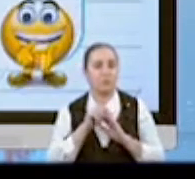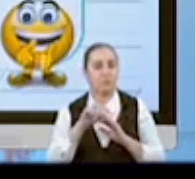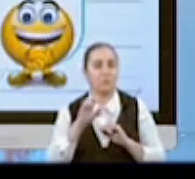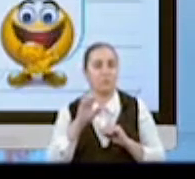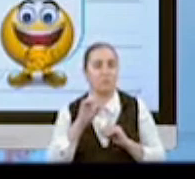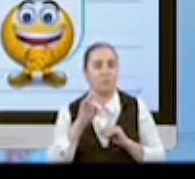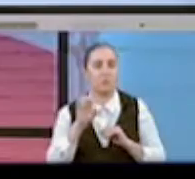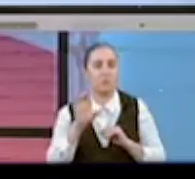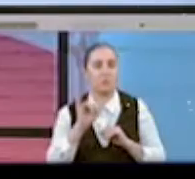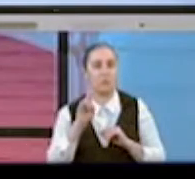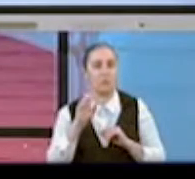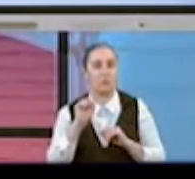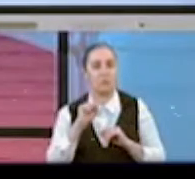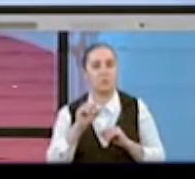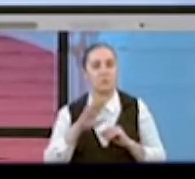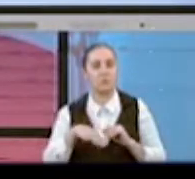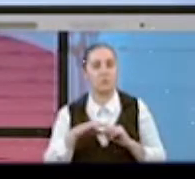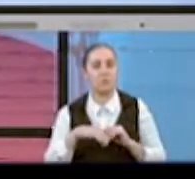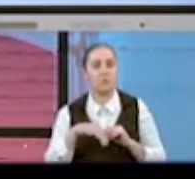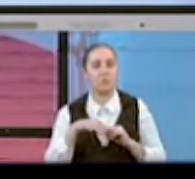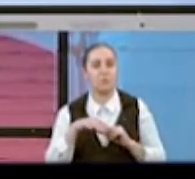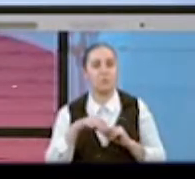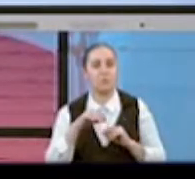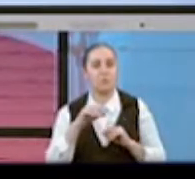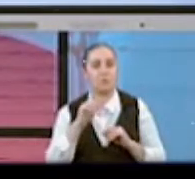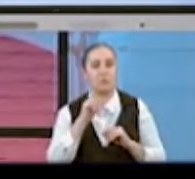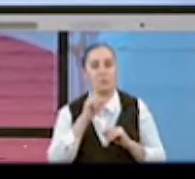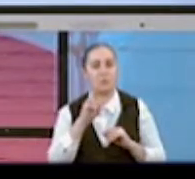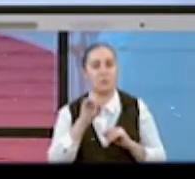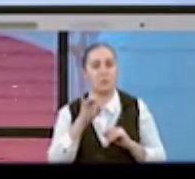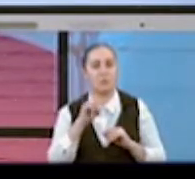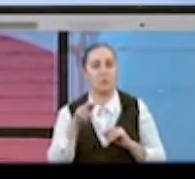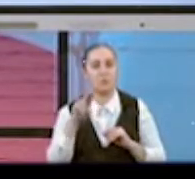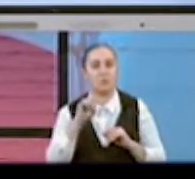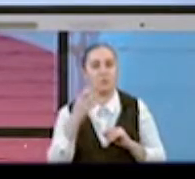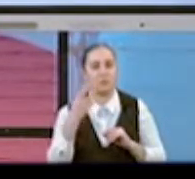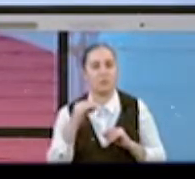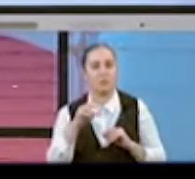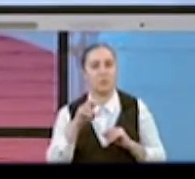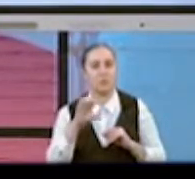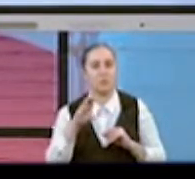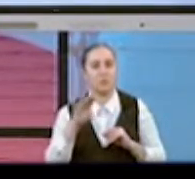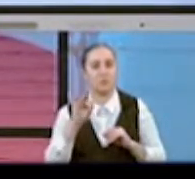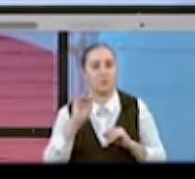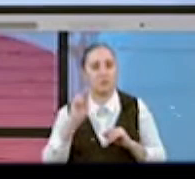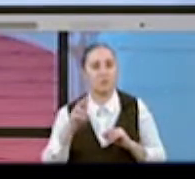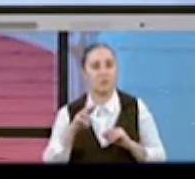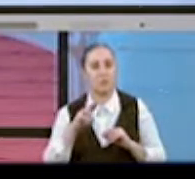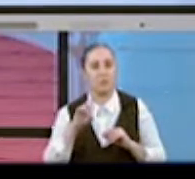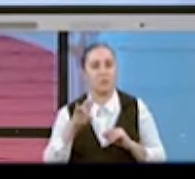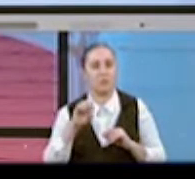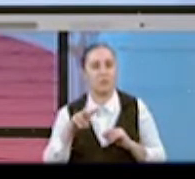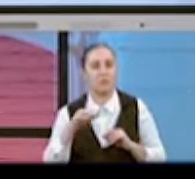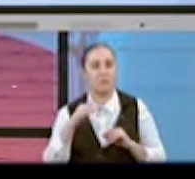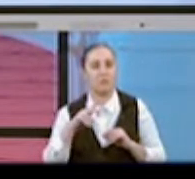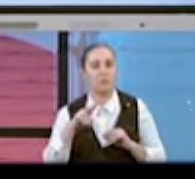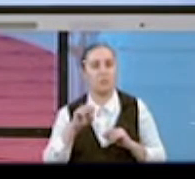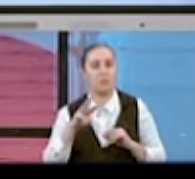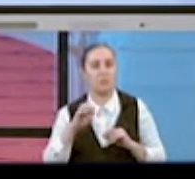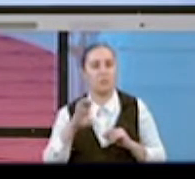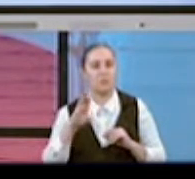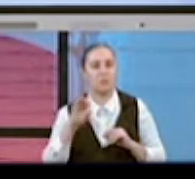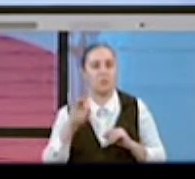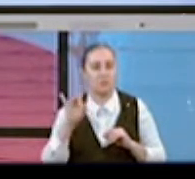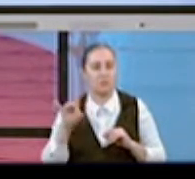на букву «А». Затем карандаши, ластик, пенал